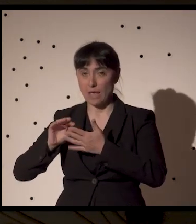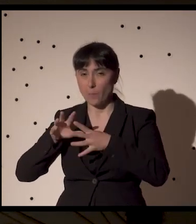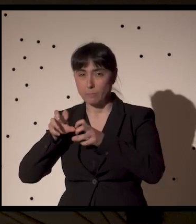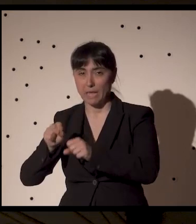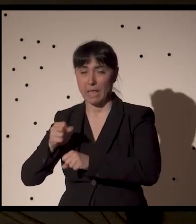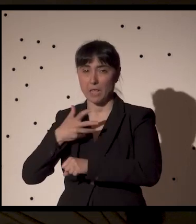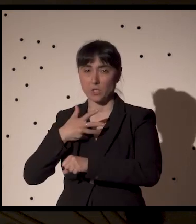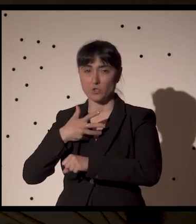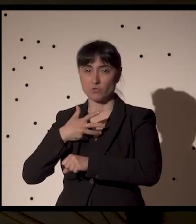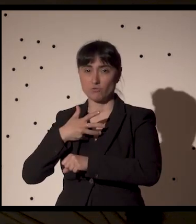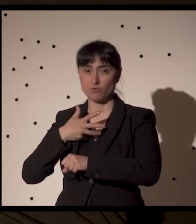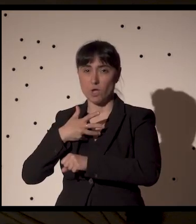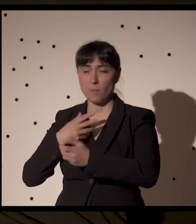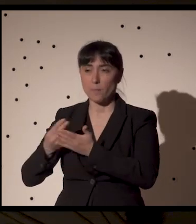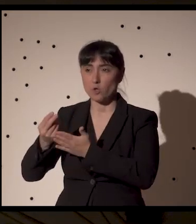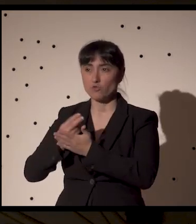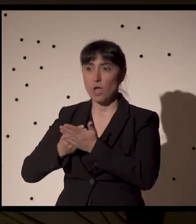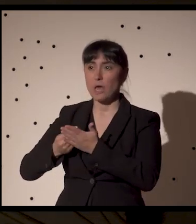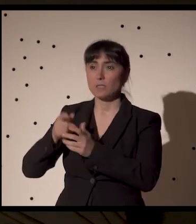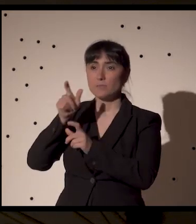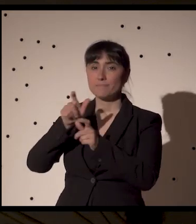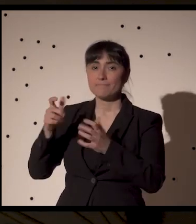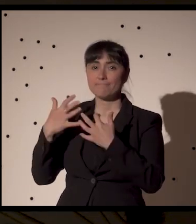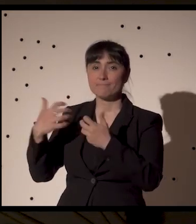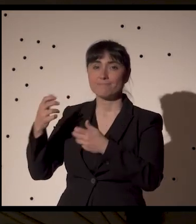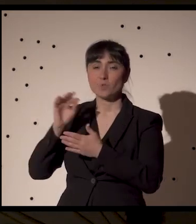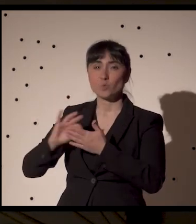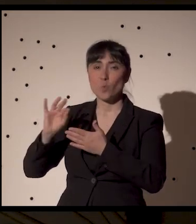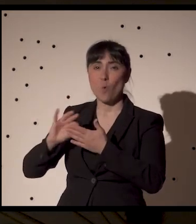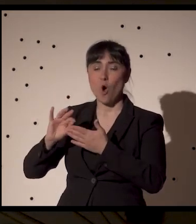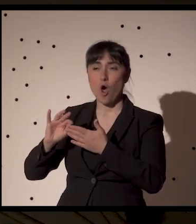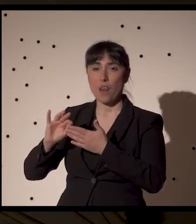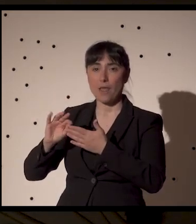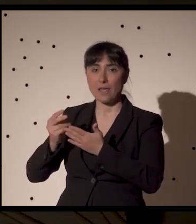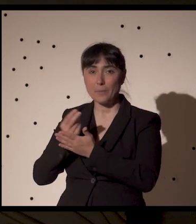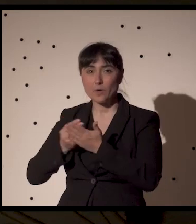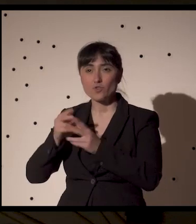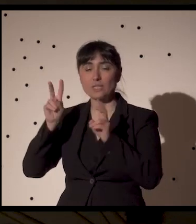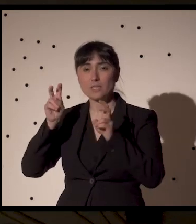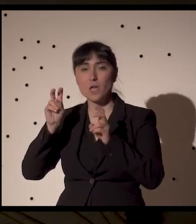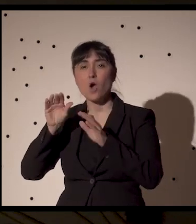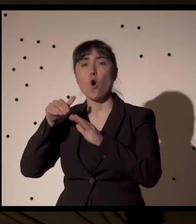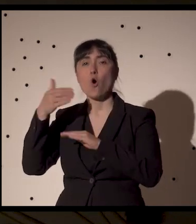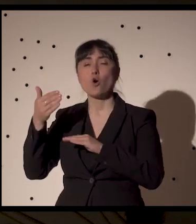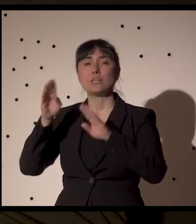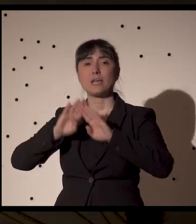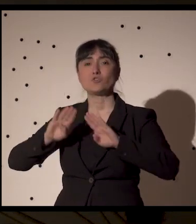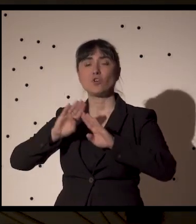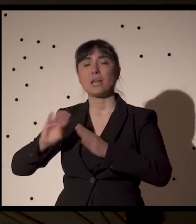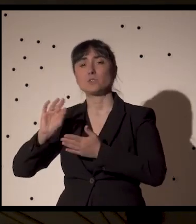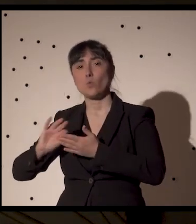progettualità destinata al pubblico scolastico la cosiddetta oltre la scena scuole che comporta